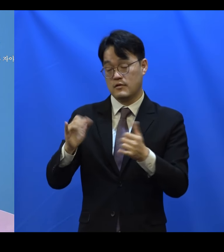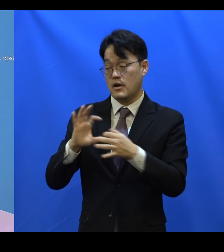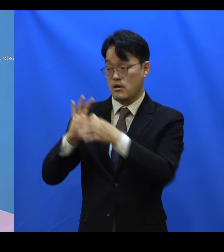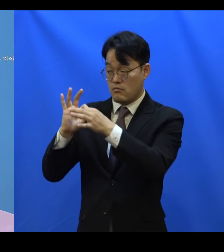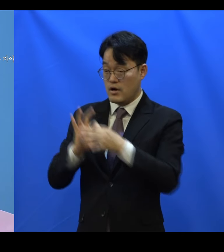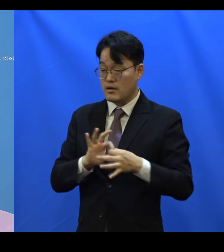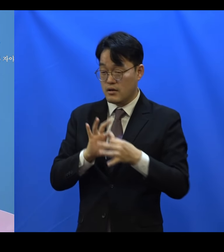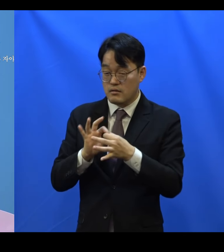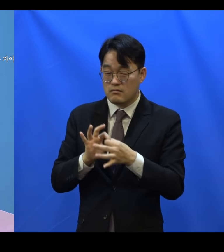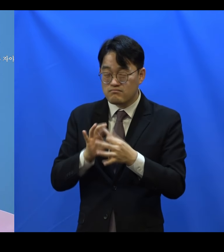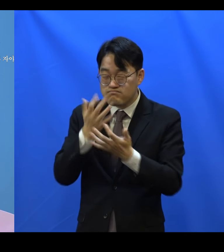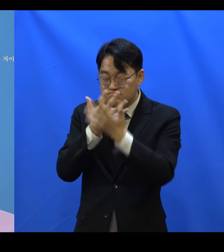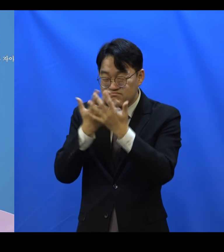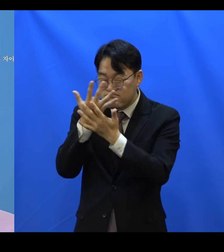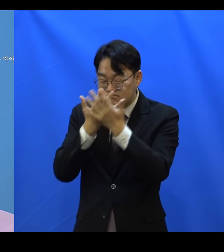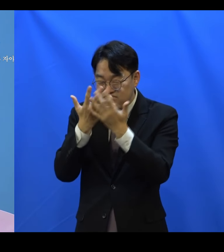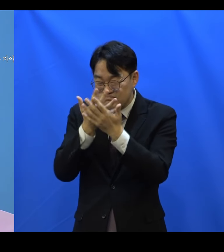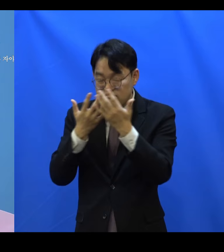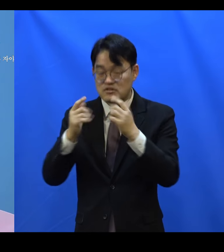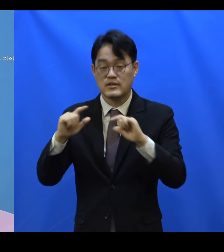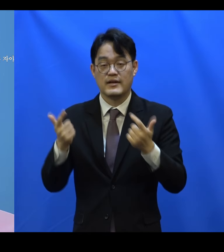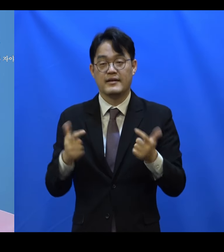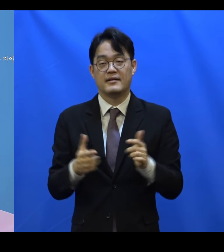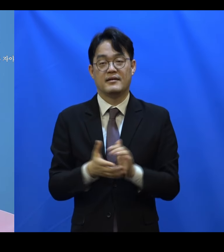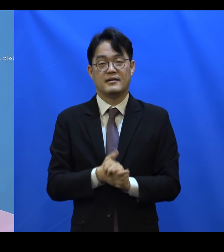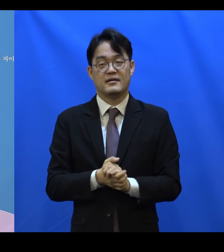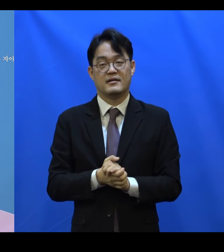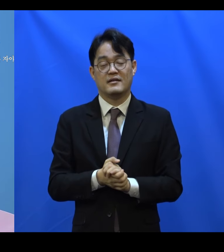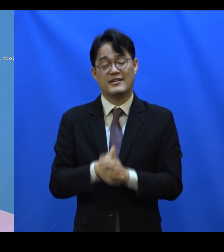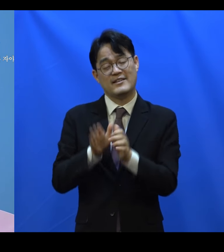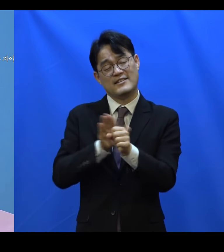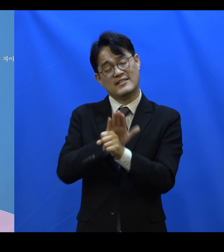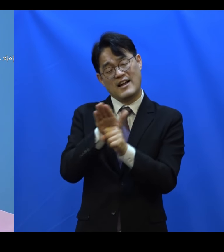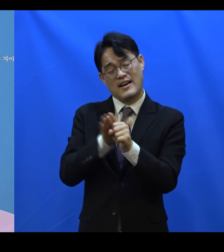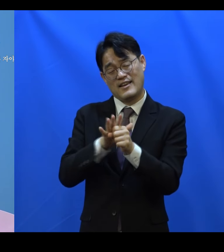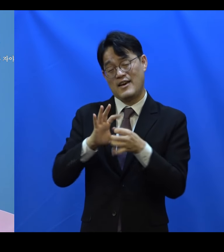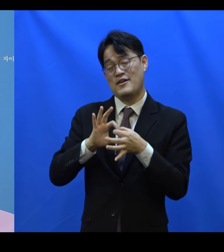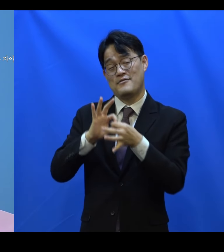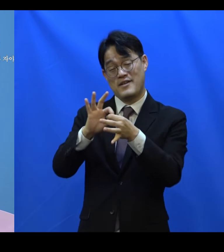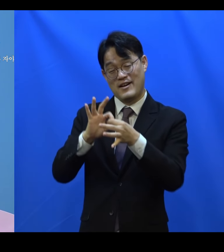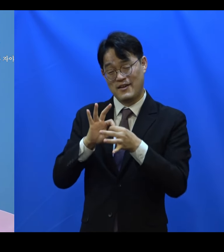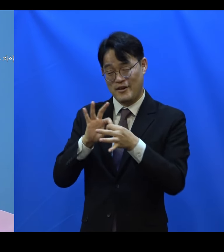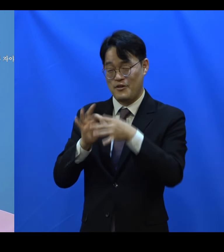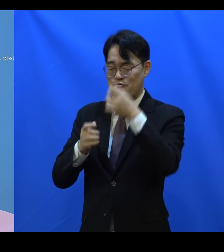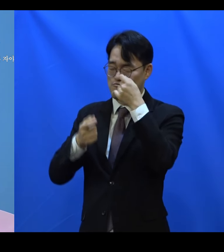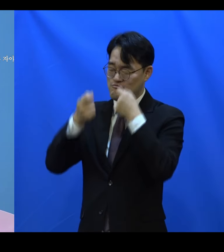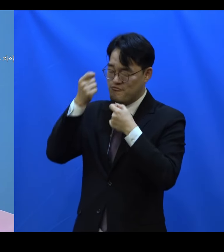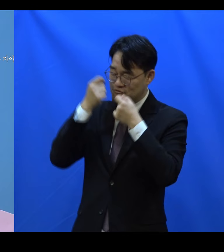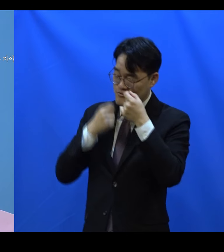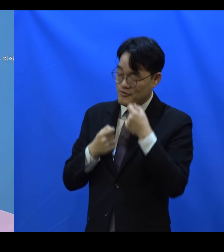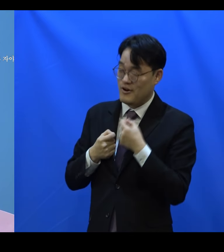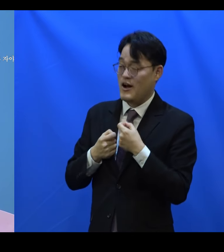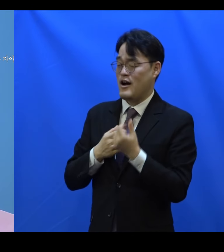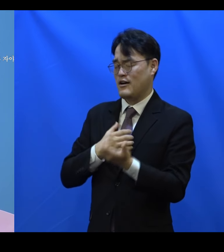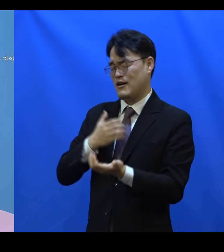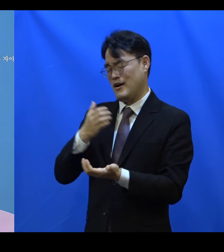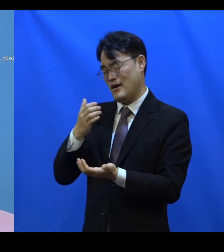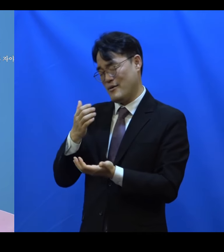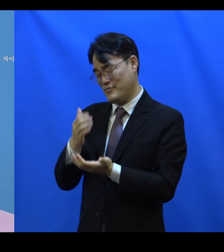아니에요. 울고, 이런 사랑을 하는 관계에 들어가면 뭐예요? 울고, 떨고, 기진하고,